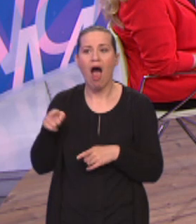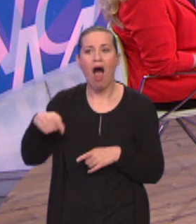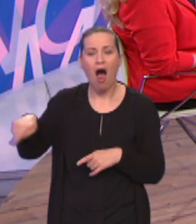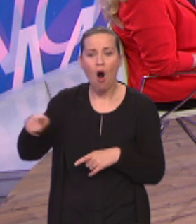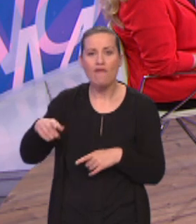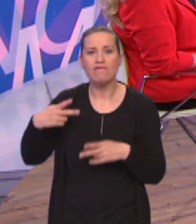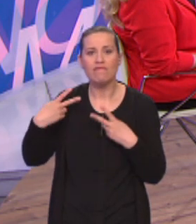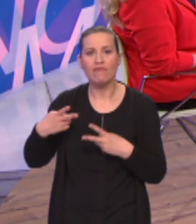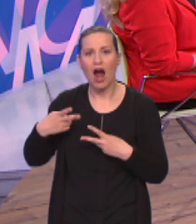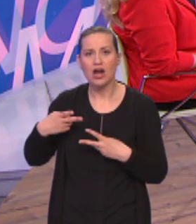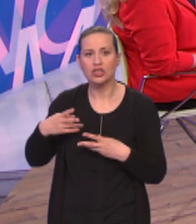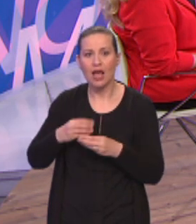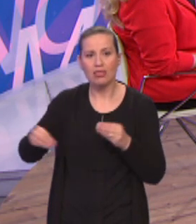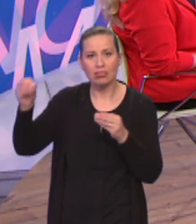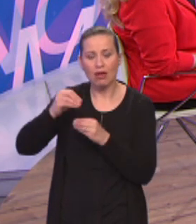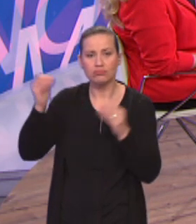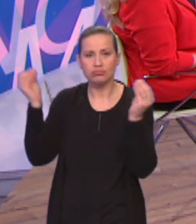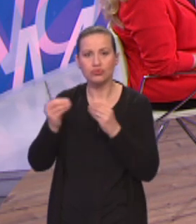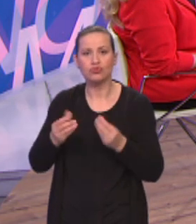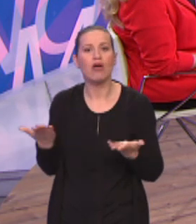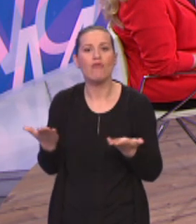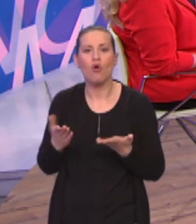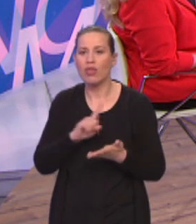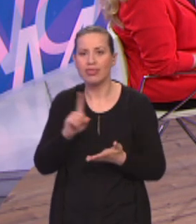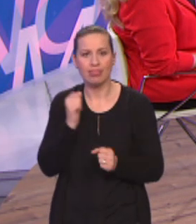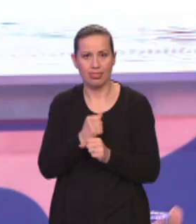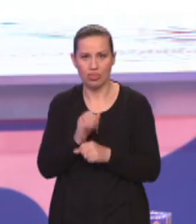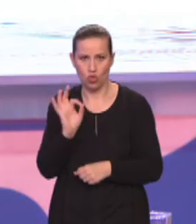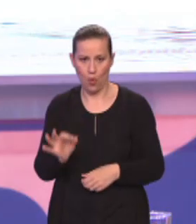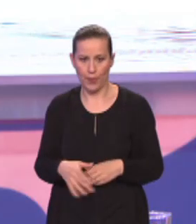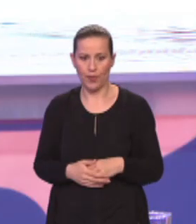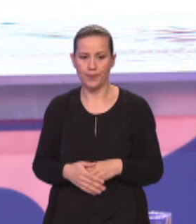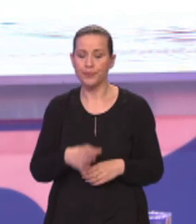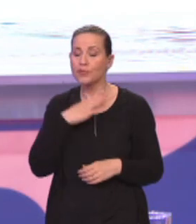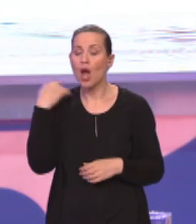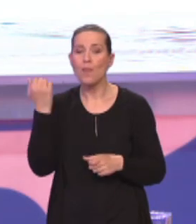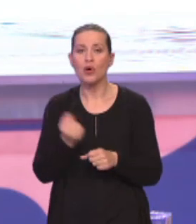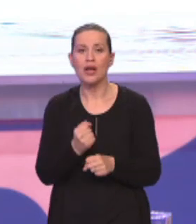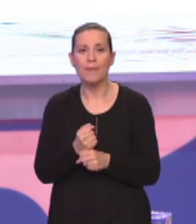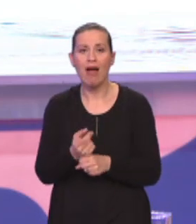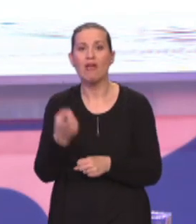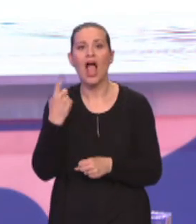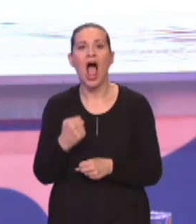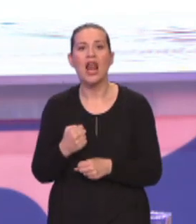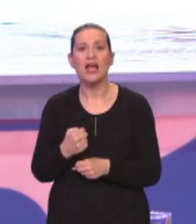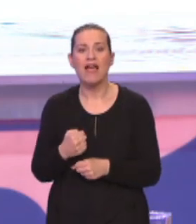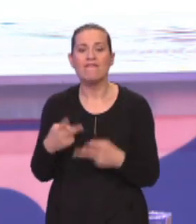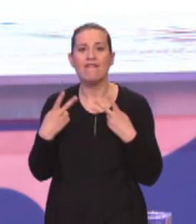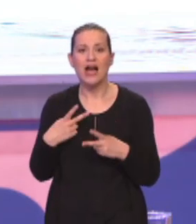nadopuna ovom sustavu kad on nije učinkovit. Dakle, uvijek govorimo, jako puno se napravilo, ali